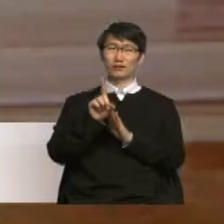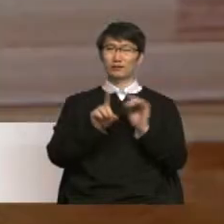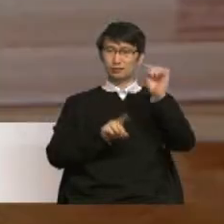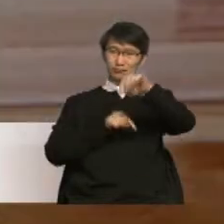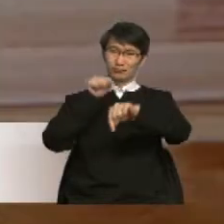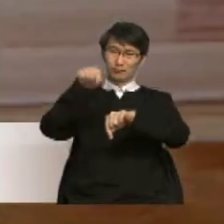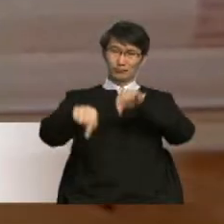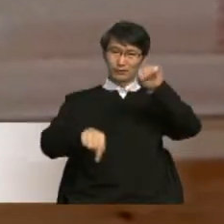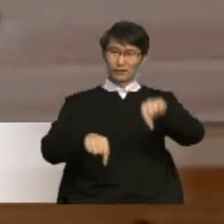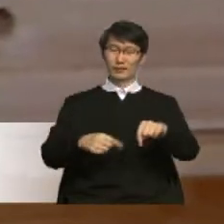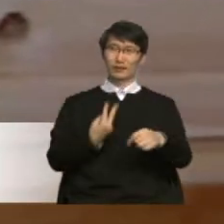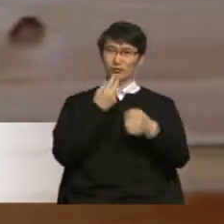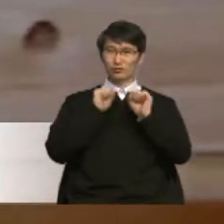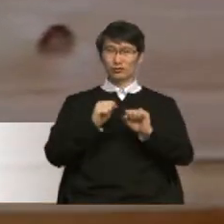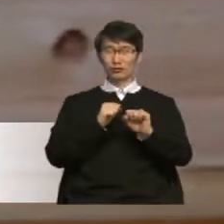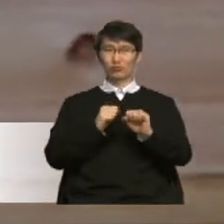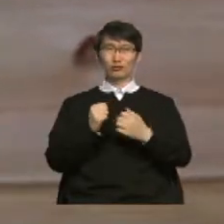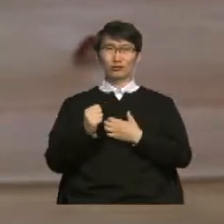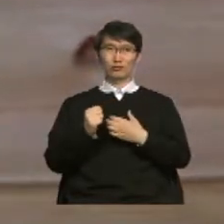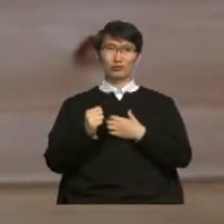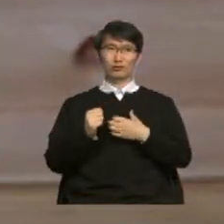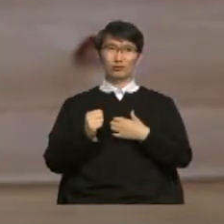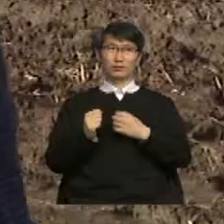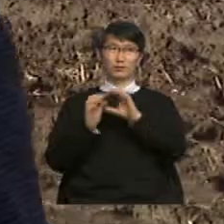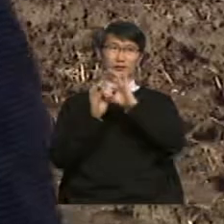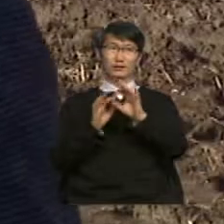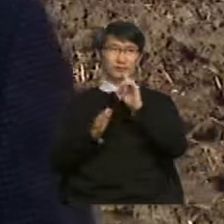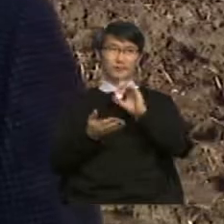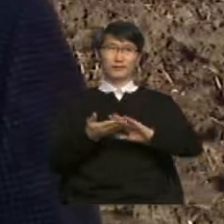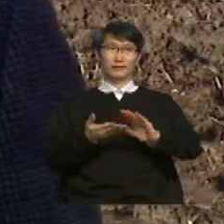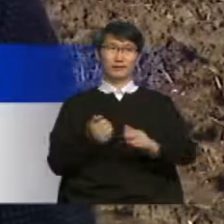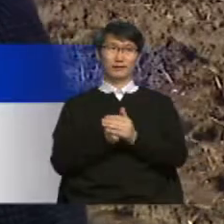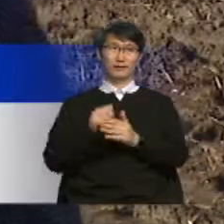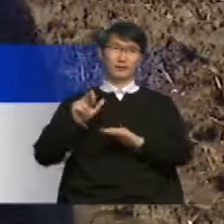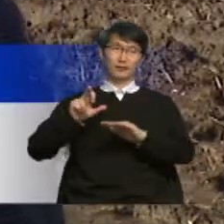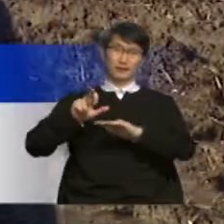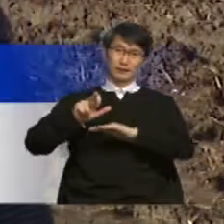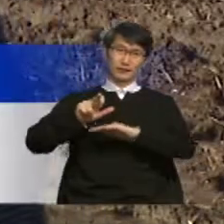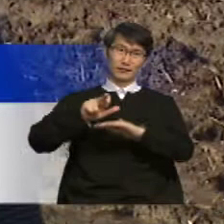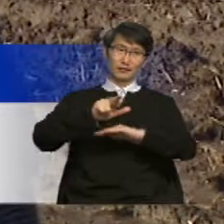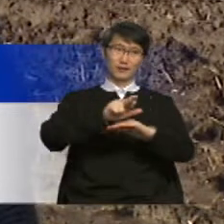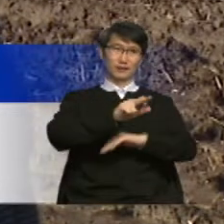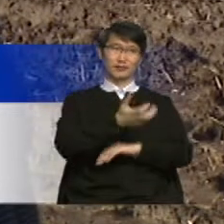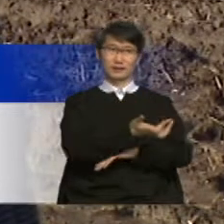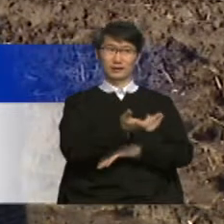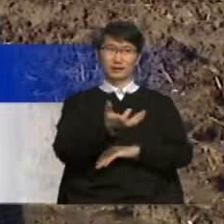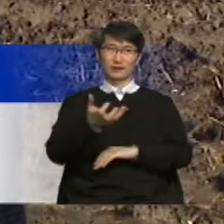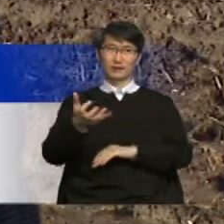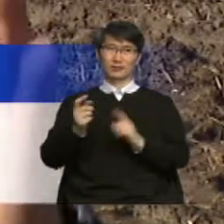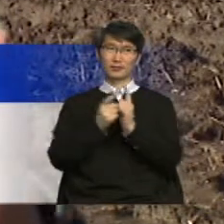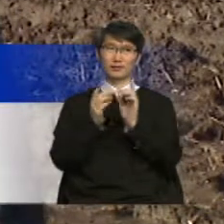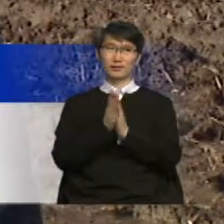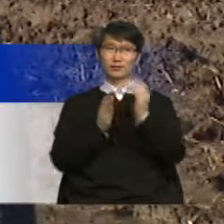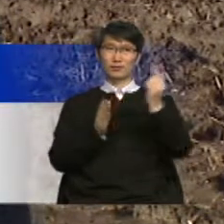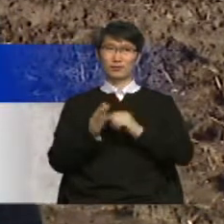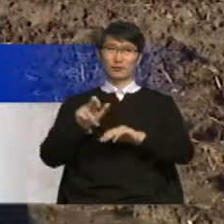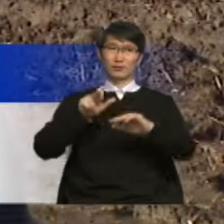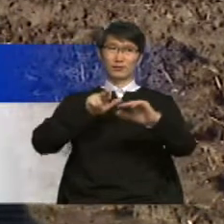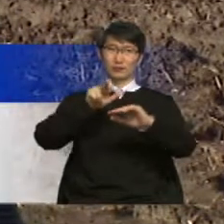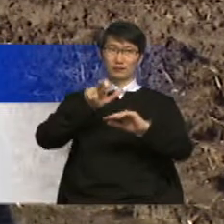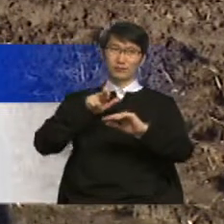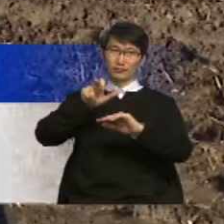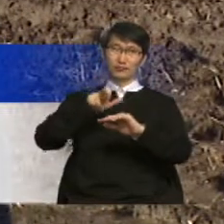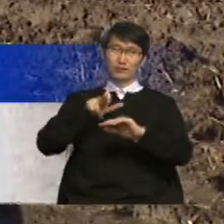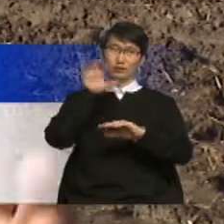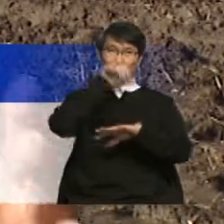사고로 생존권에 대한 위협도 계속되고 있습니다. 탱크가 시내를 이동하고 직접 와서 여기서